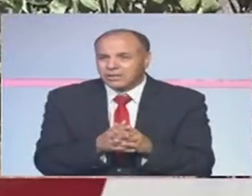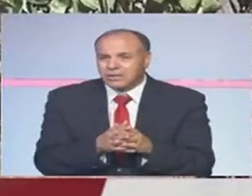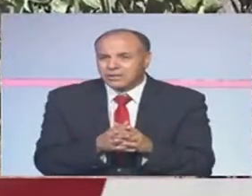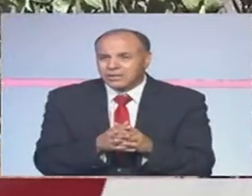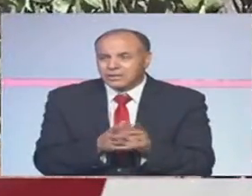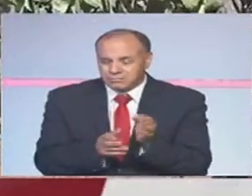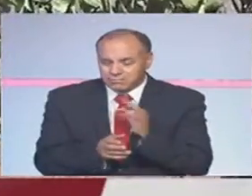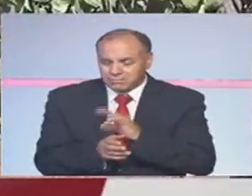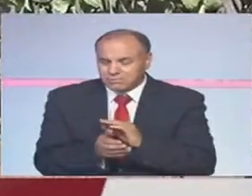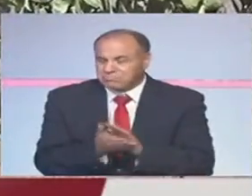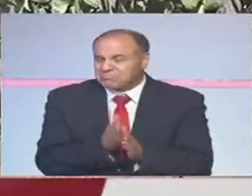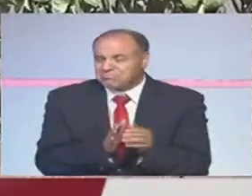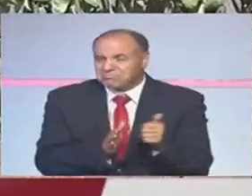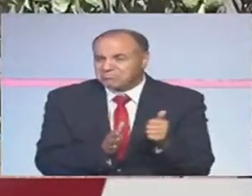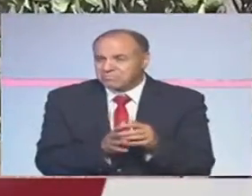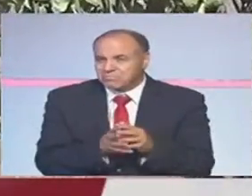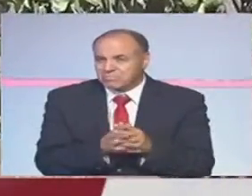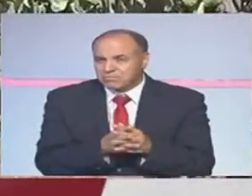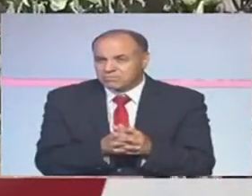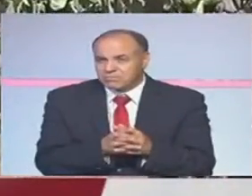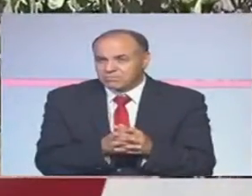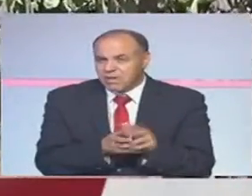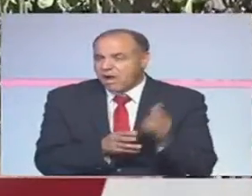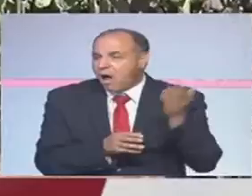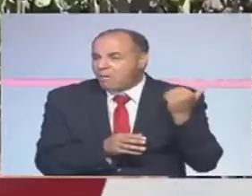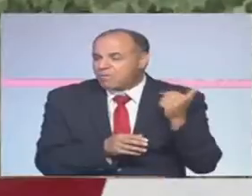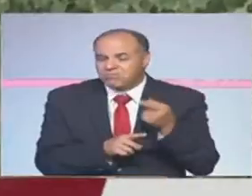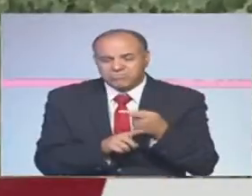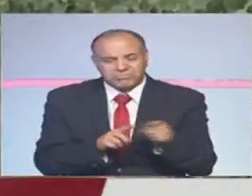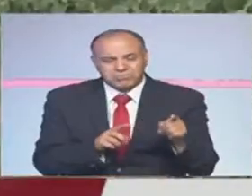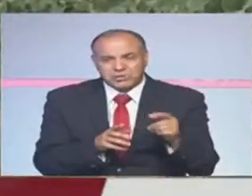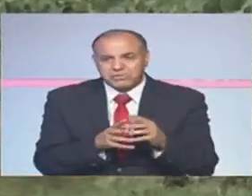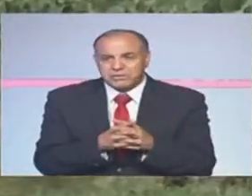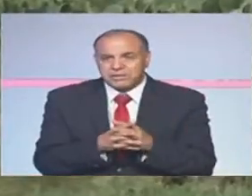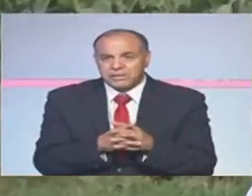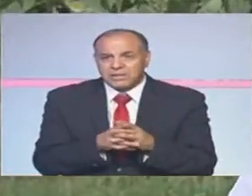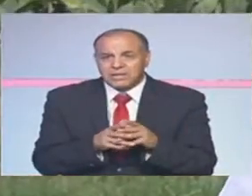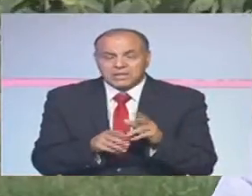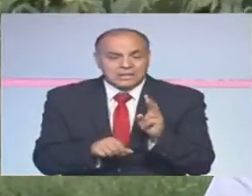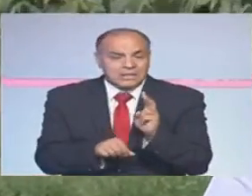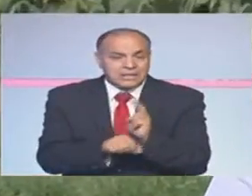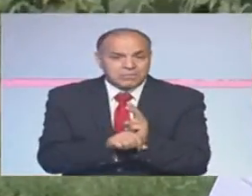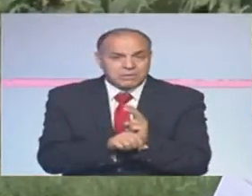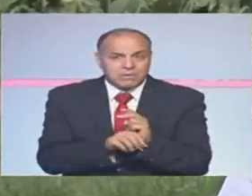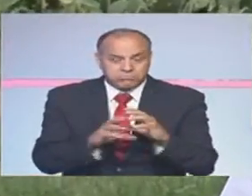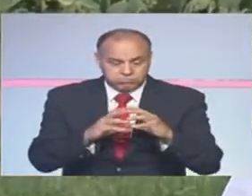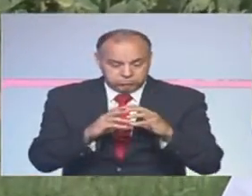فيهما مشاكلهم يعني يبقى